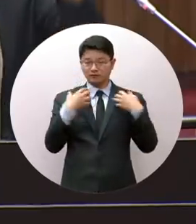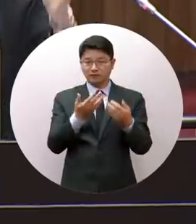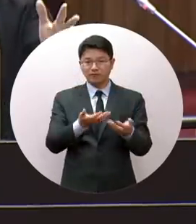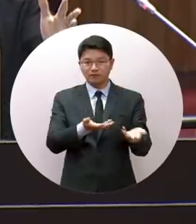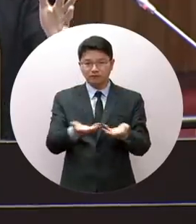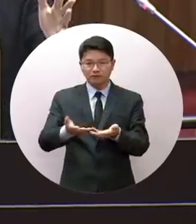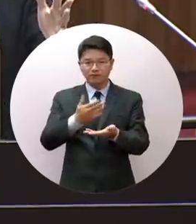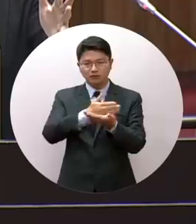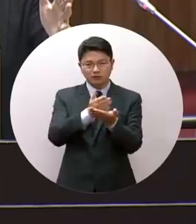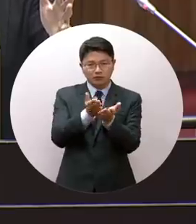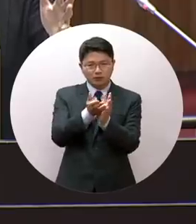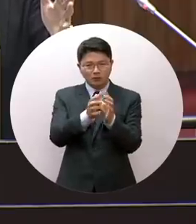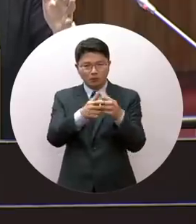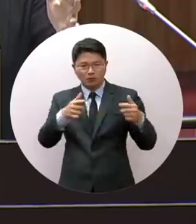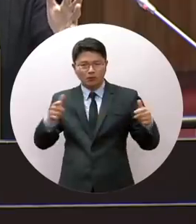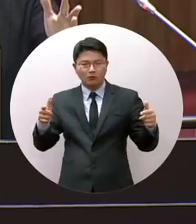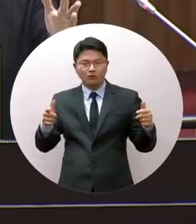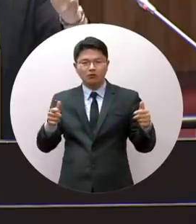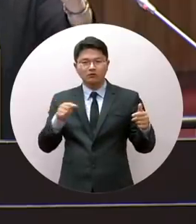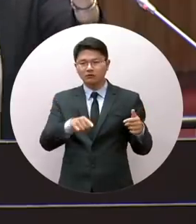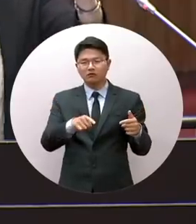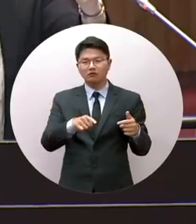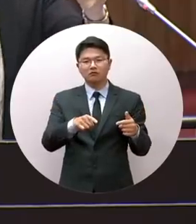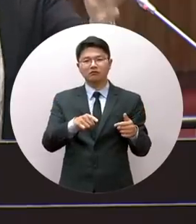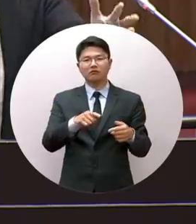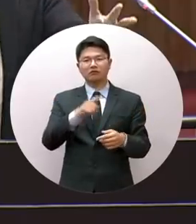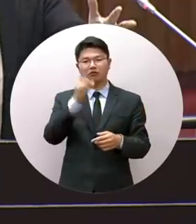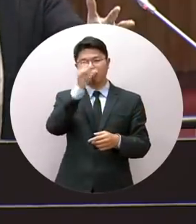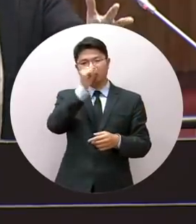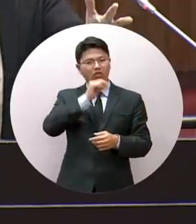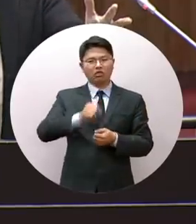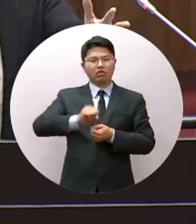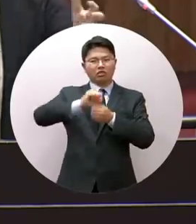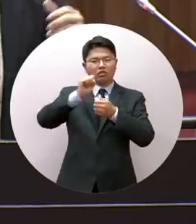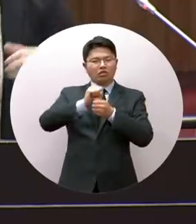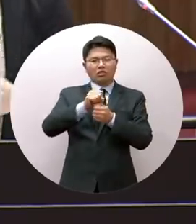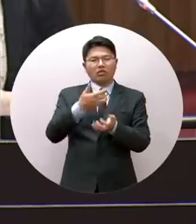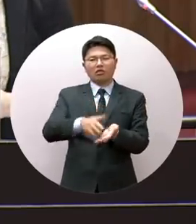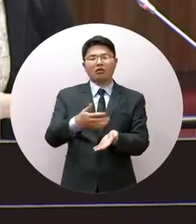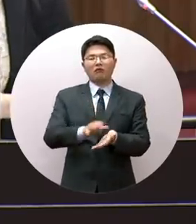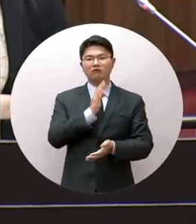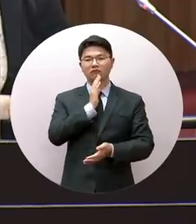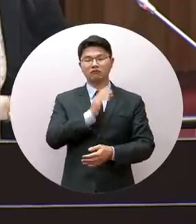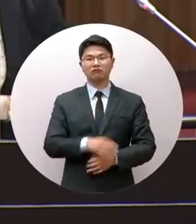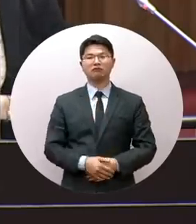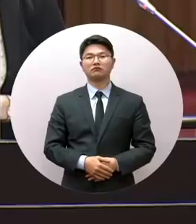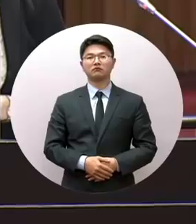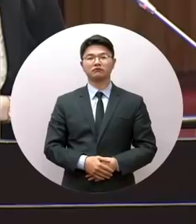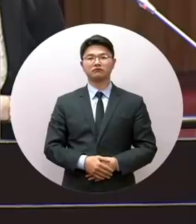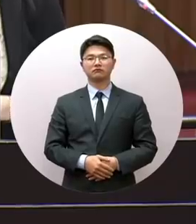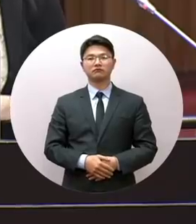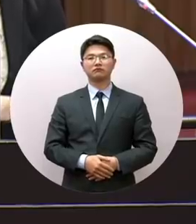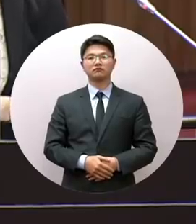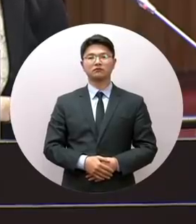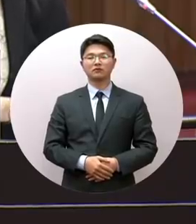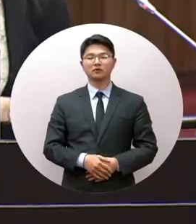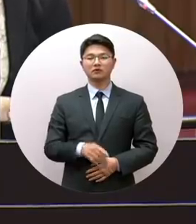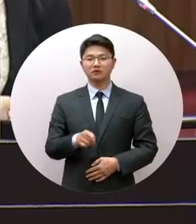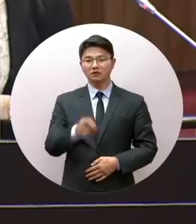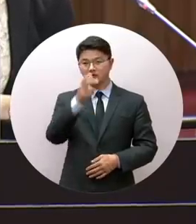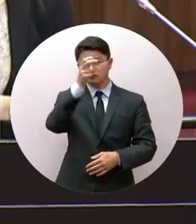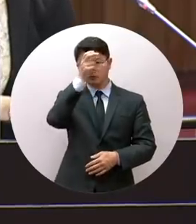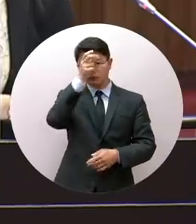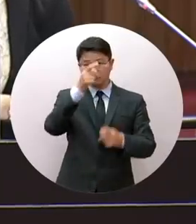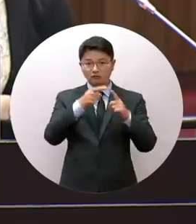类类别时常是增加的哦。那在这种情况之下，警察人